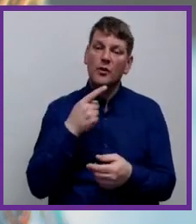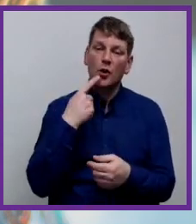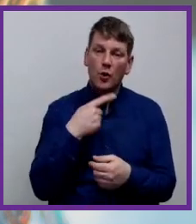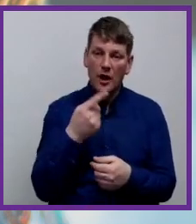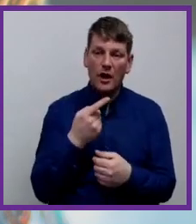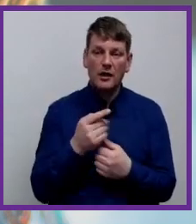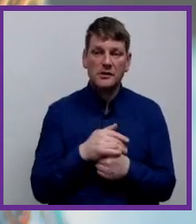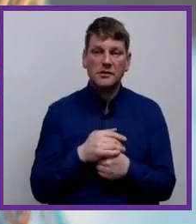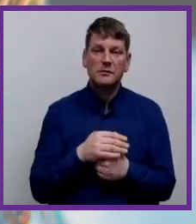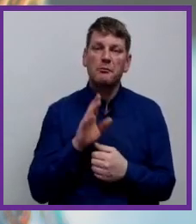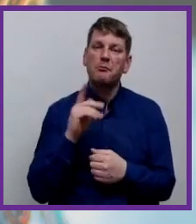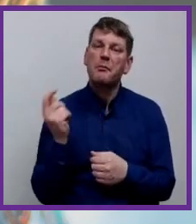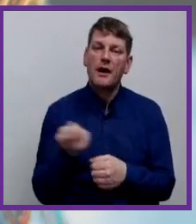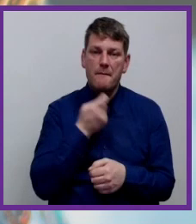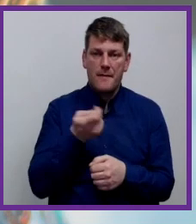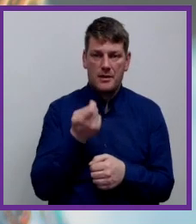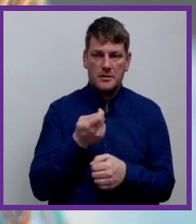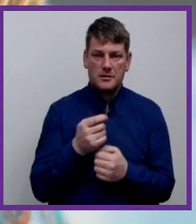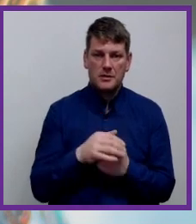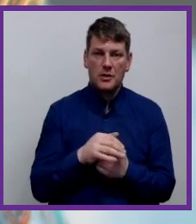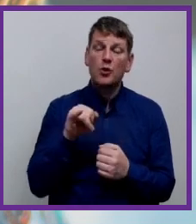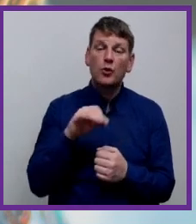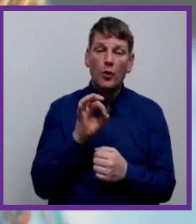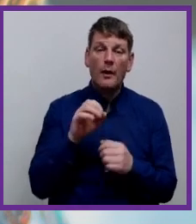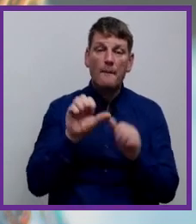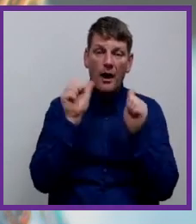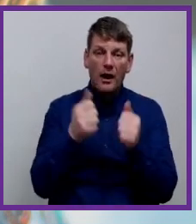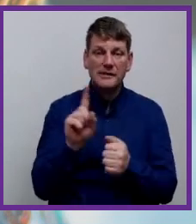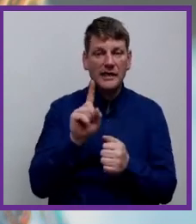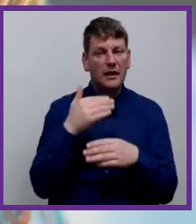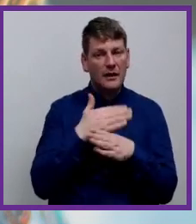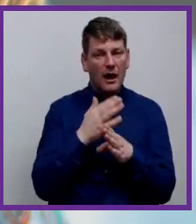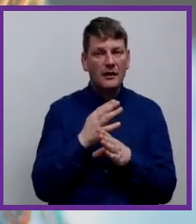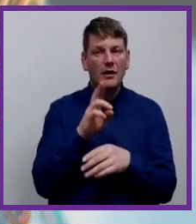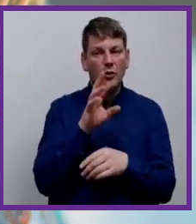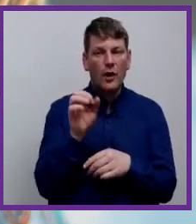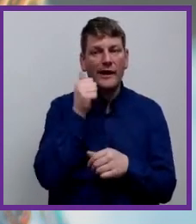runāts par maz. Jo māksla ir daļa no ikdienas maizes.